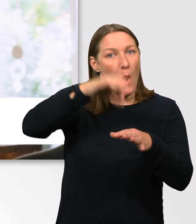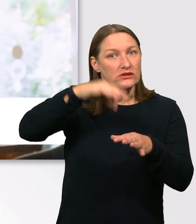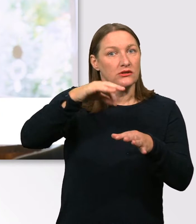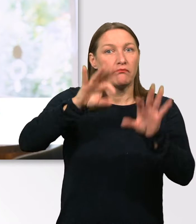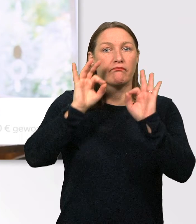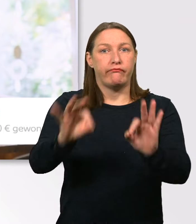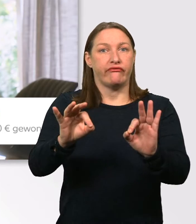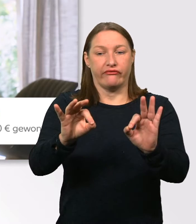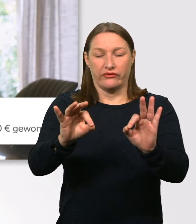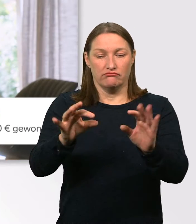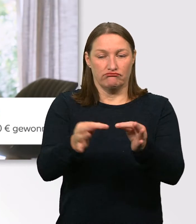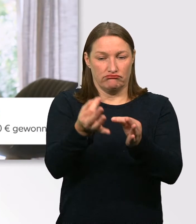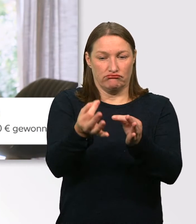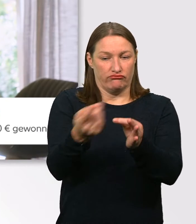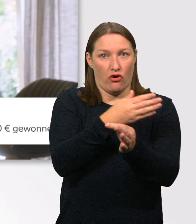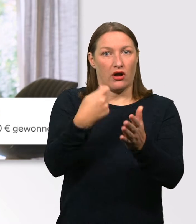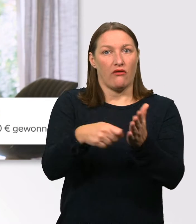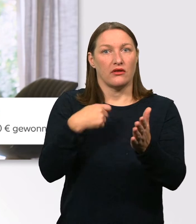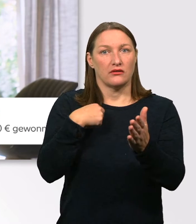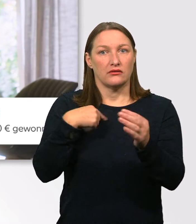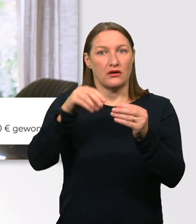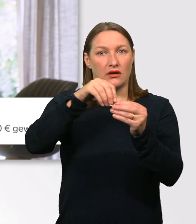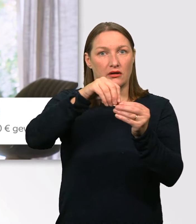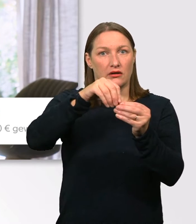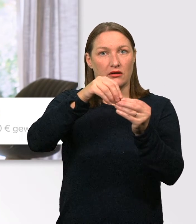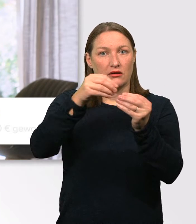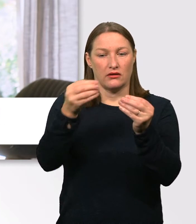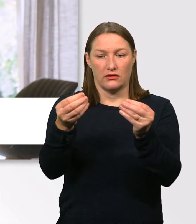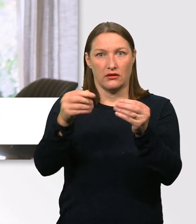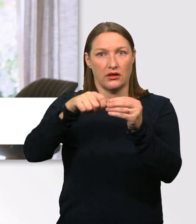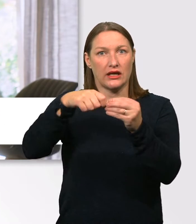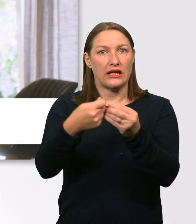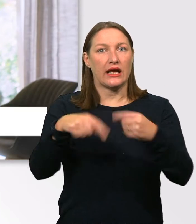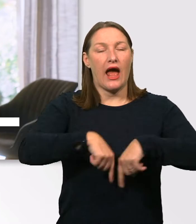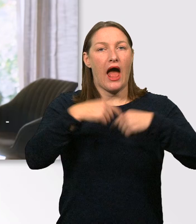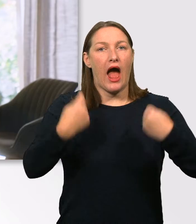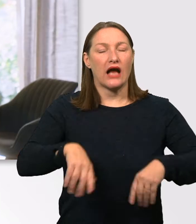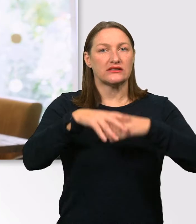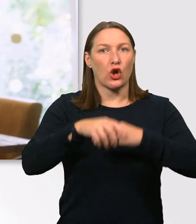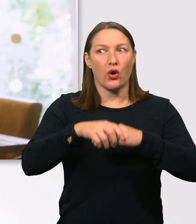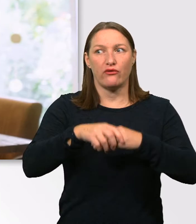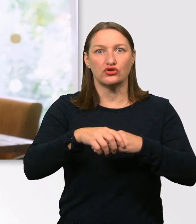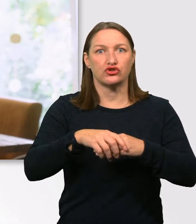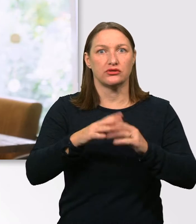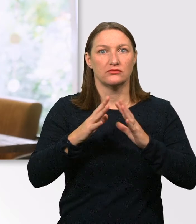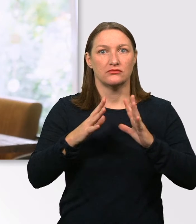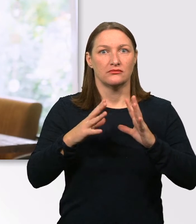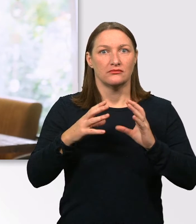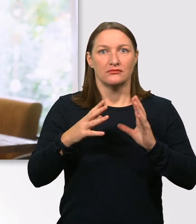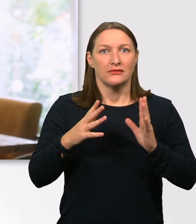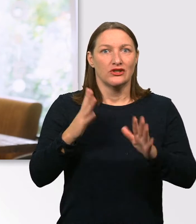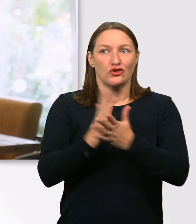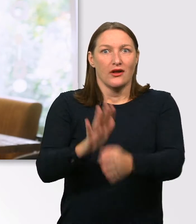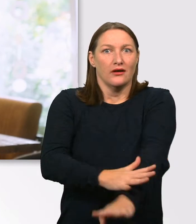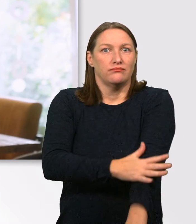lange her vorher gewesen. Und dann packe ich aus und der erste Knick, herzlichen Glückwunsch. Und da habe ich schon, weiß ich nicht,